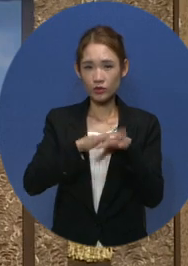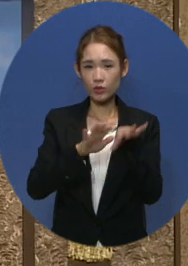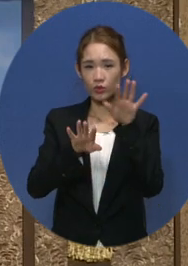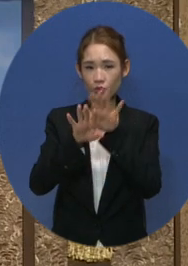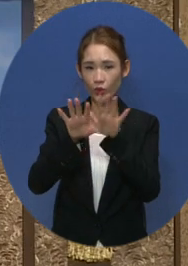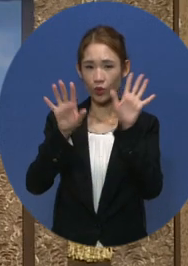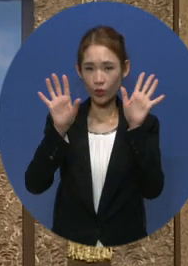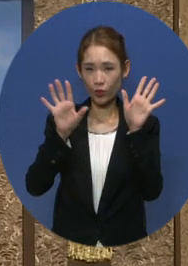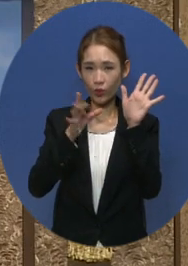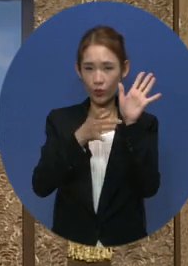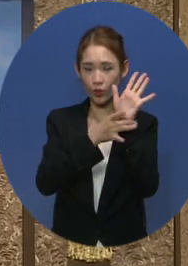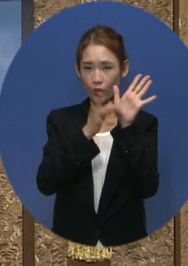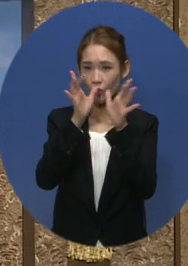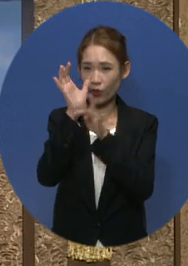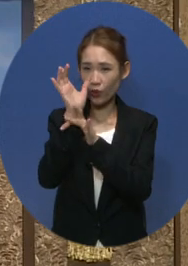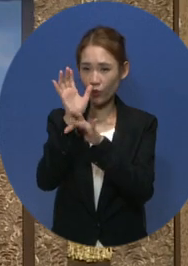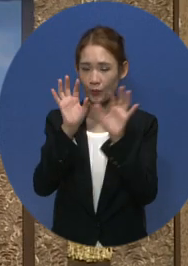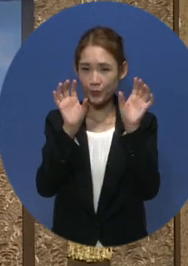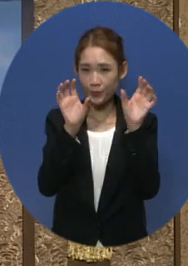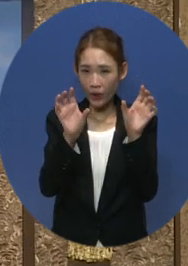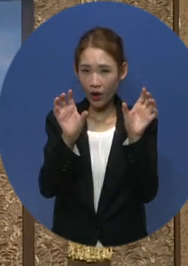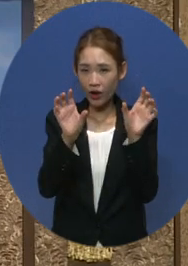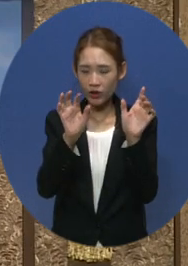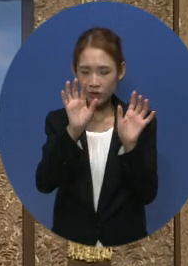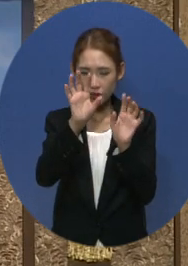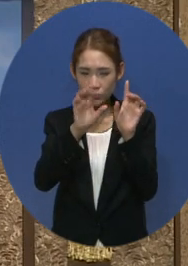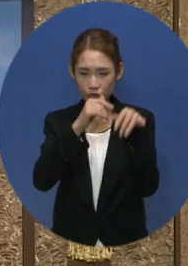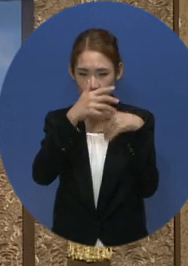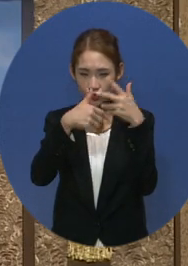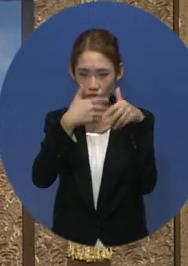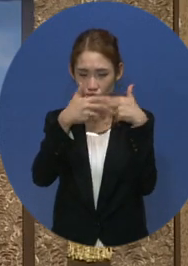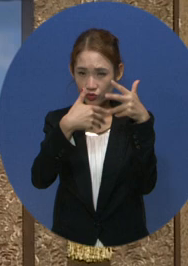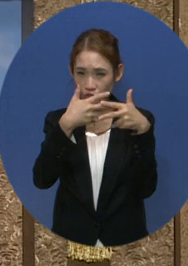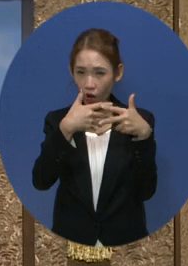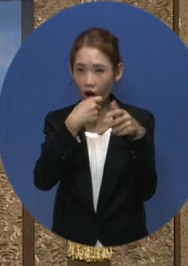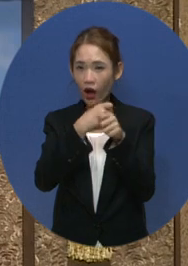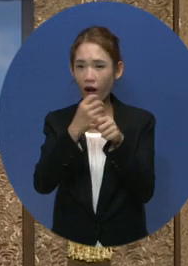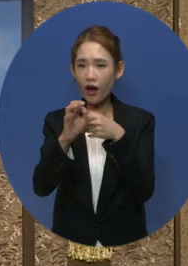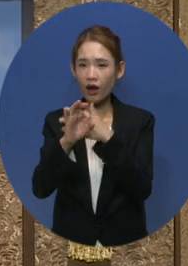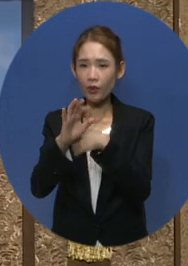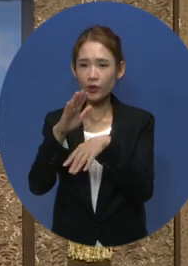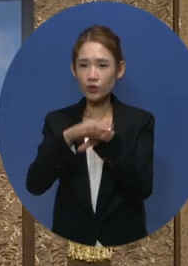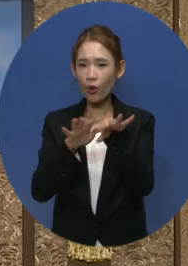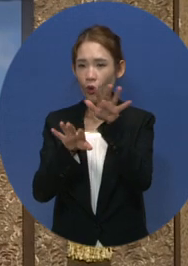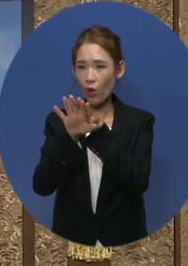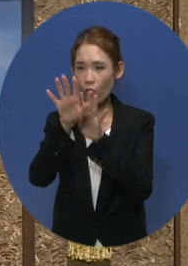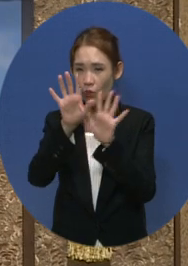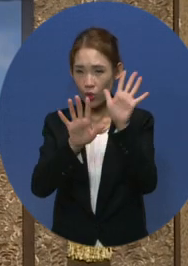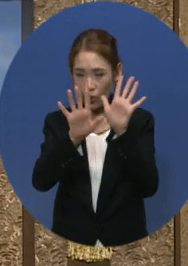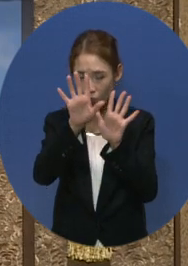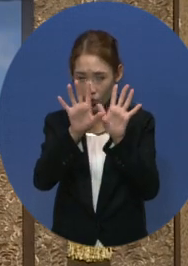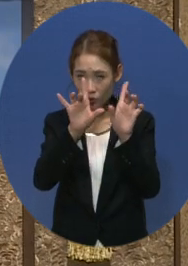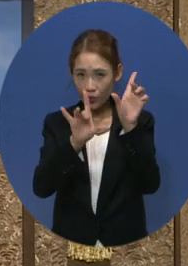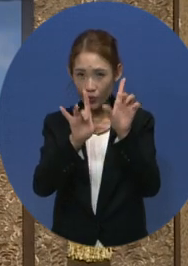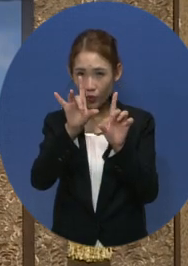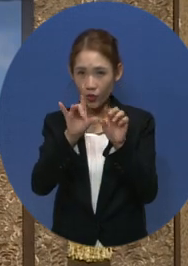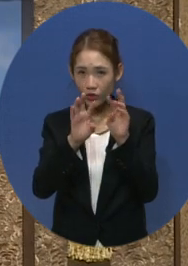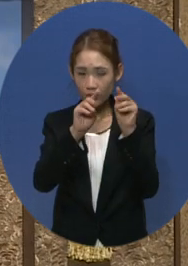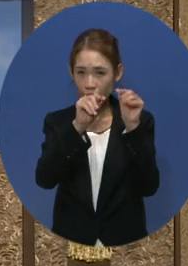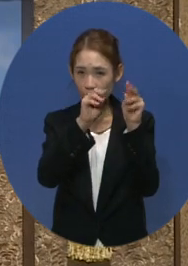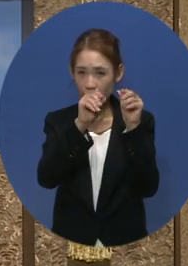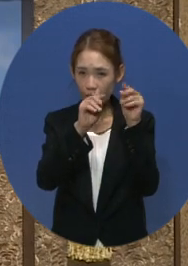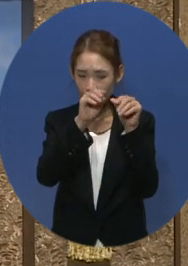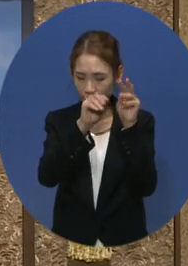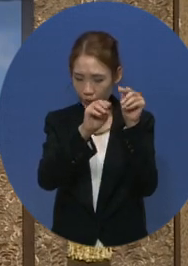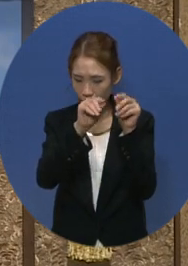이렇게 여기를 잡습니다 이렇게. 네. 그러면 수화를 해요. 예. 그러면 이 감각으로 그 무슨 수화를